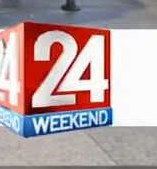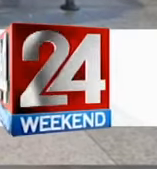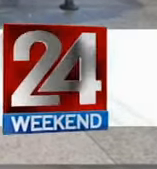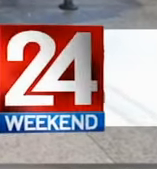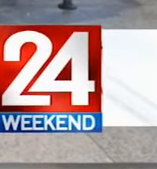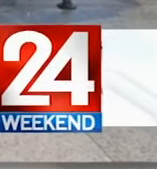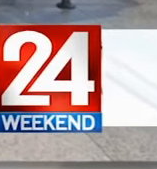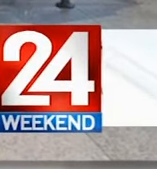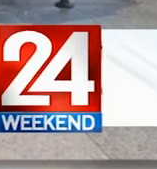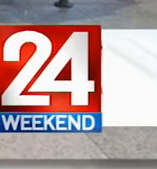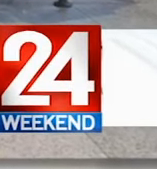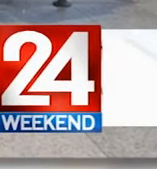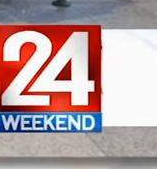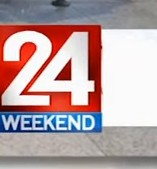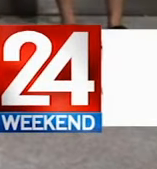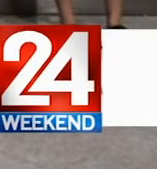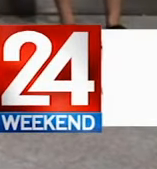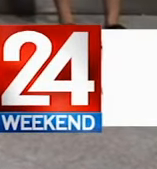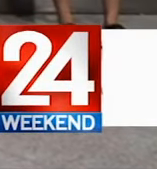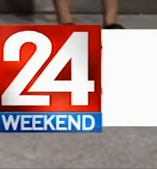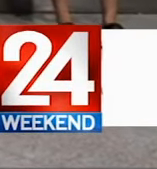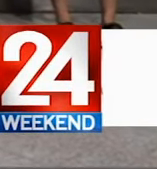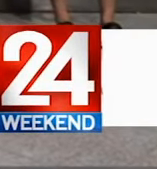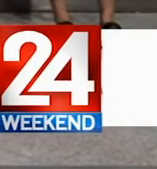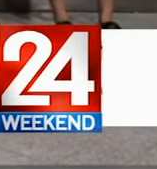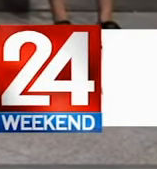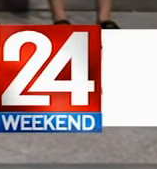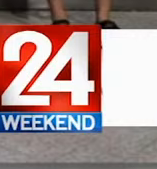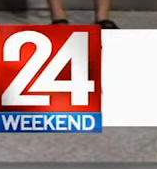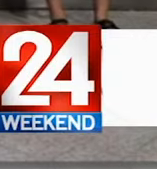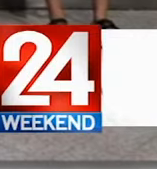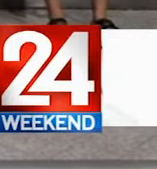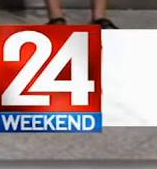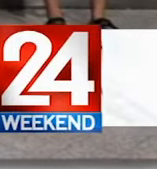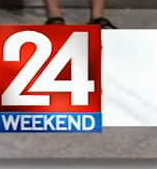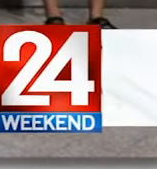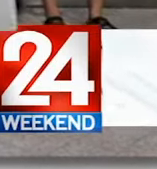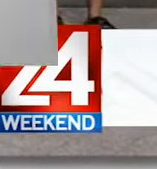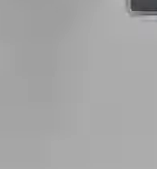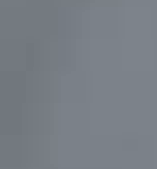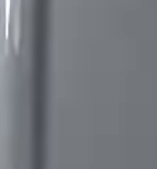8 Pinoy na sapilitan umanong ginawang online scammer sa Cambodia, nasa GIP.